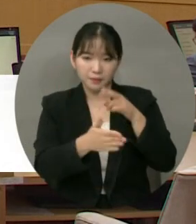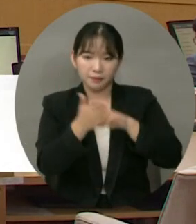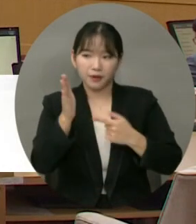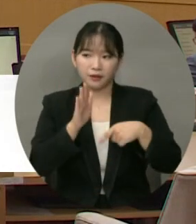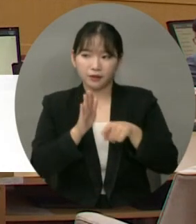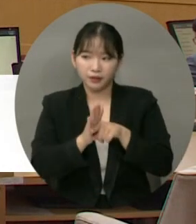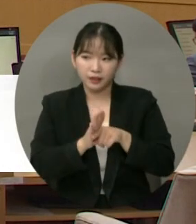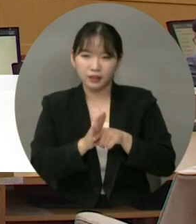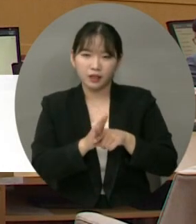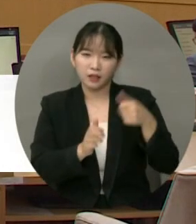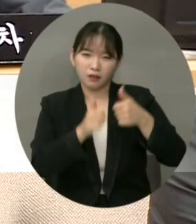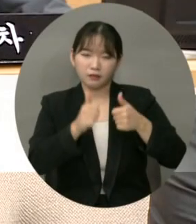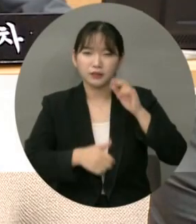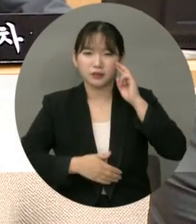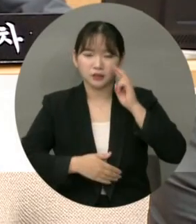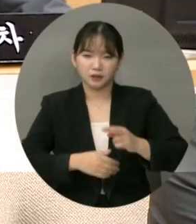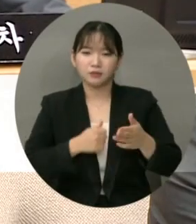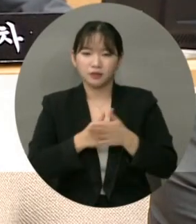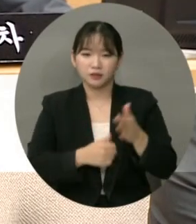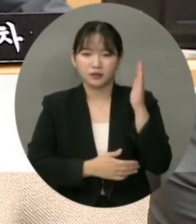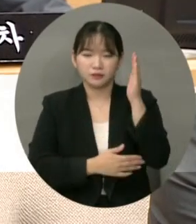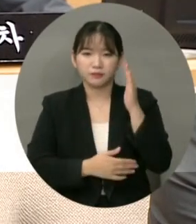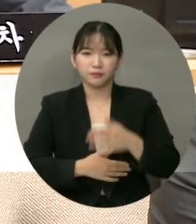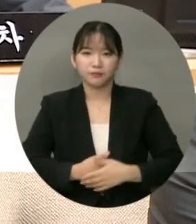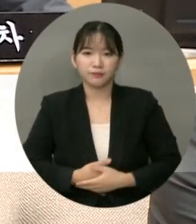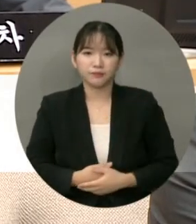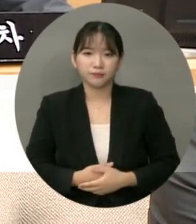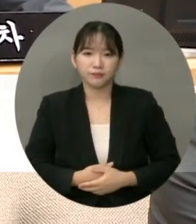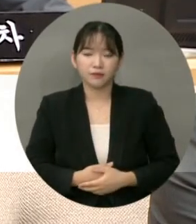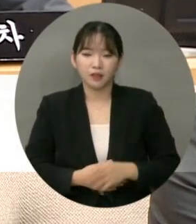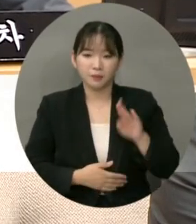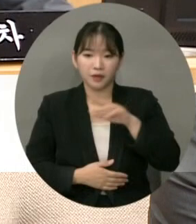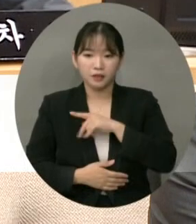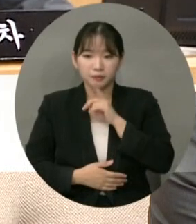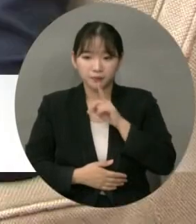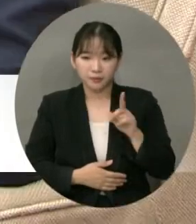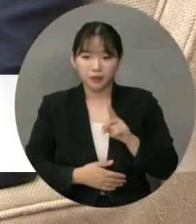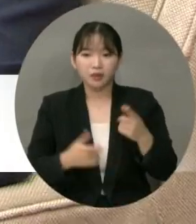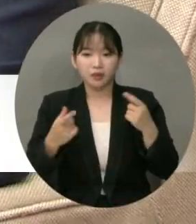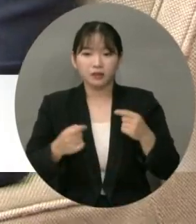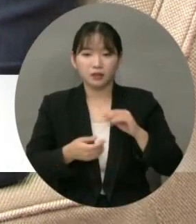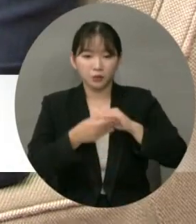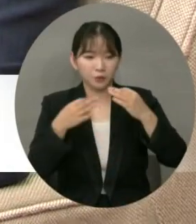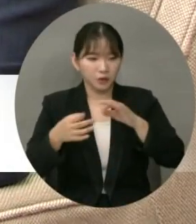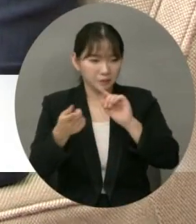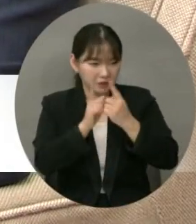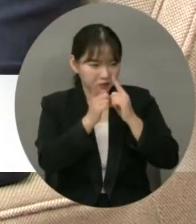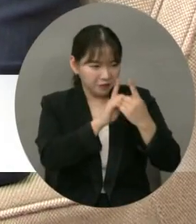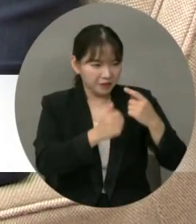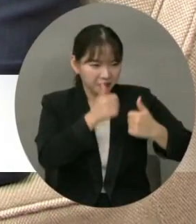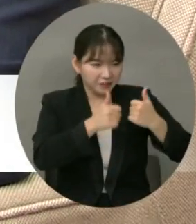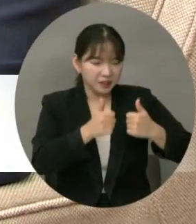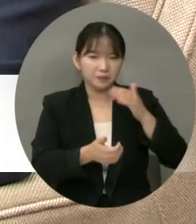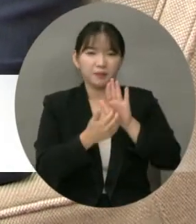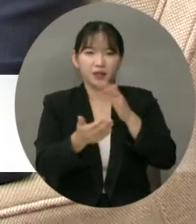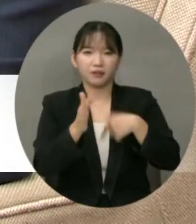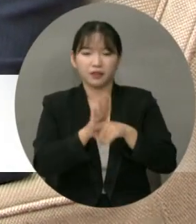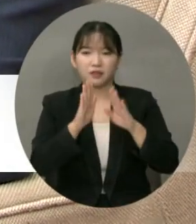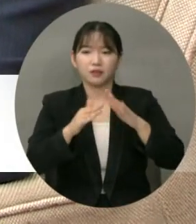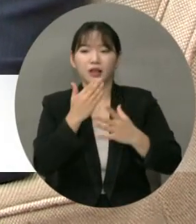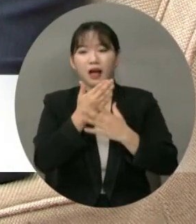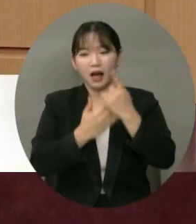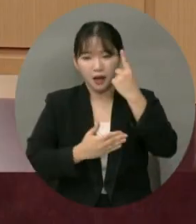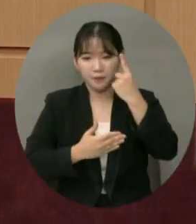위한 출혈 경쟁을 하고 있기 때문이라고 지적했습니다 박 의원은이 같은 농협 길리의 경쟁을 받기 위해 전남 통합